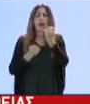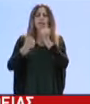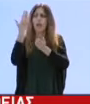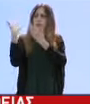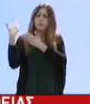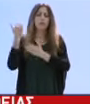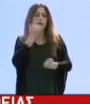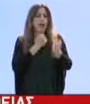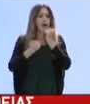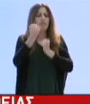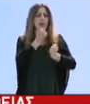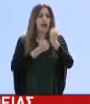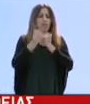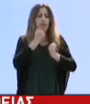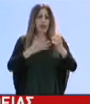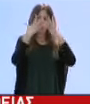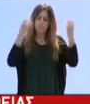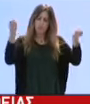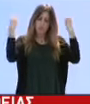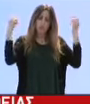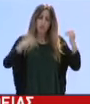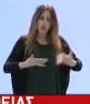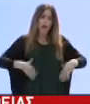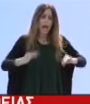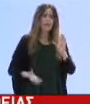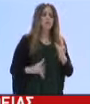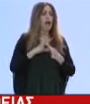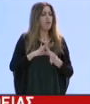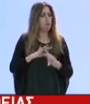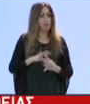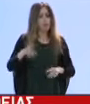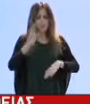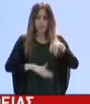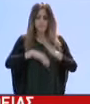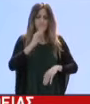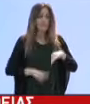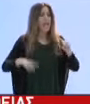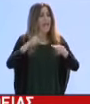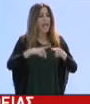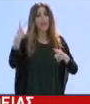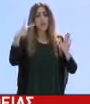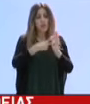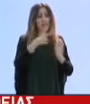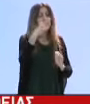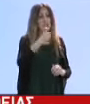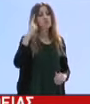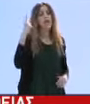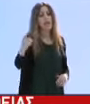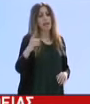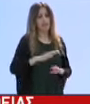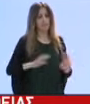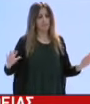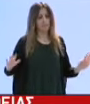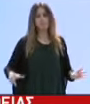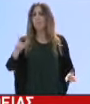με αυτοπεποίθηση την Ελλάδα του 2021. Την περήφανη Ελλάδα της εθνικής αυτοπεποίθησης.